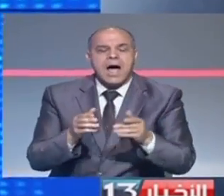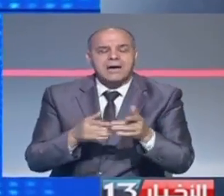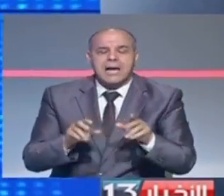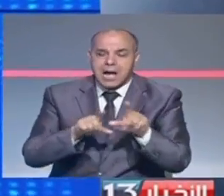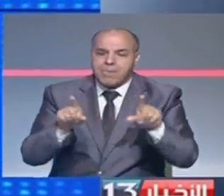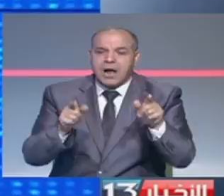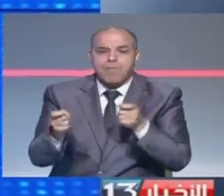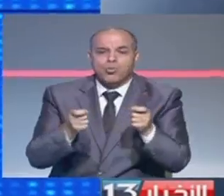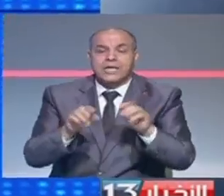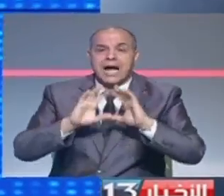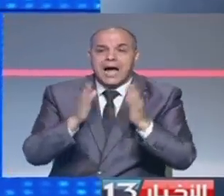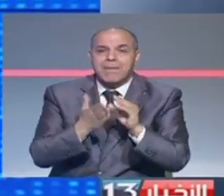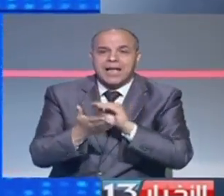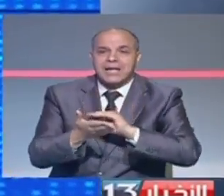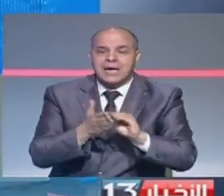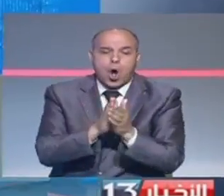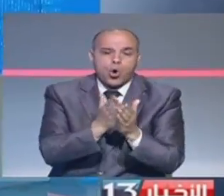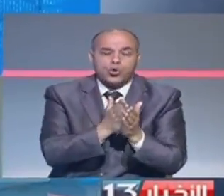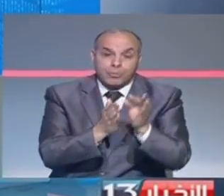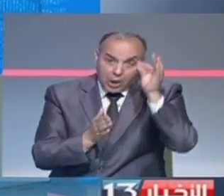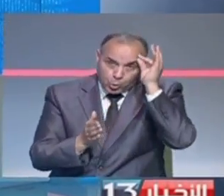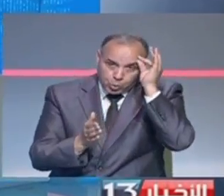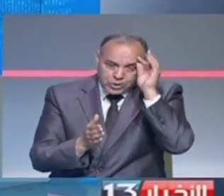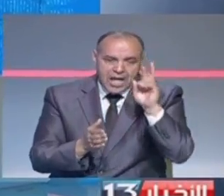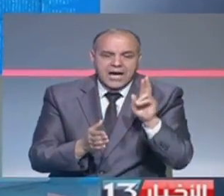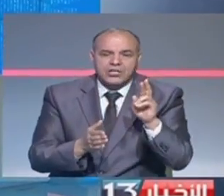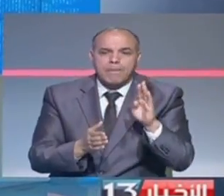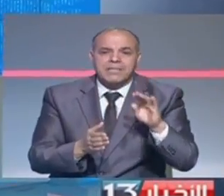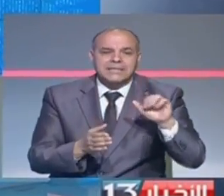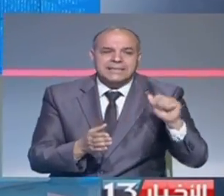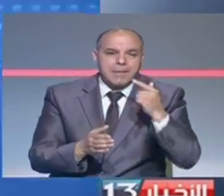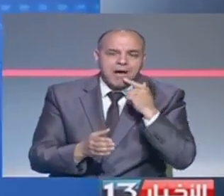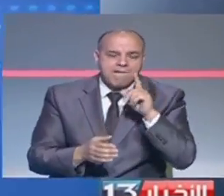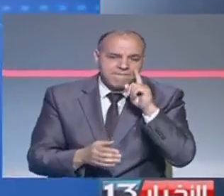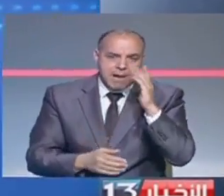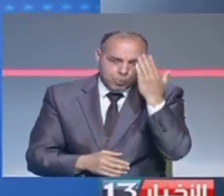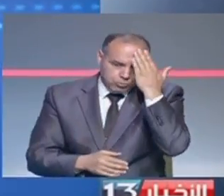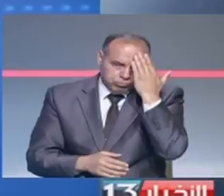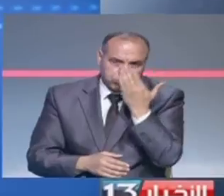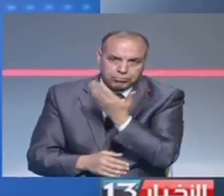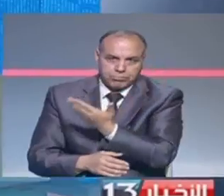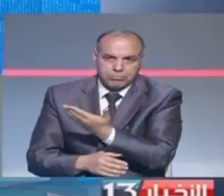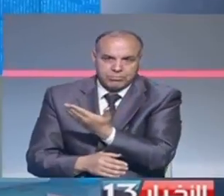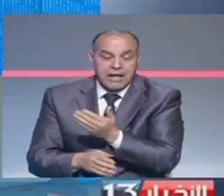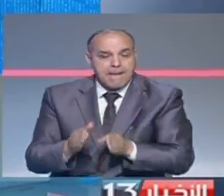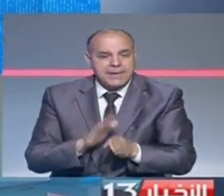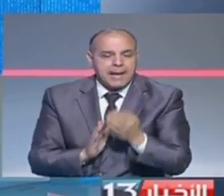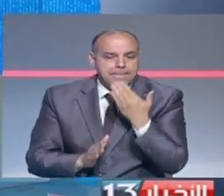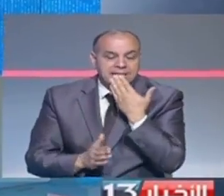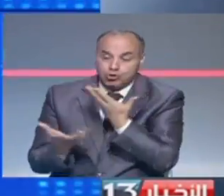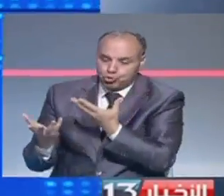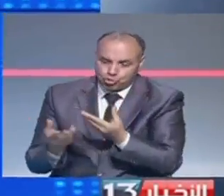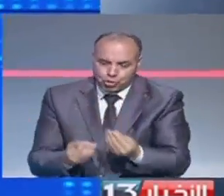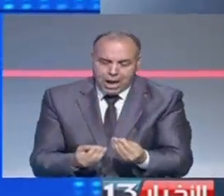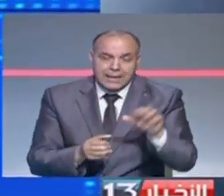المدير العام لدار الكتب الوطنيه رجاء بن سلامه السيده بس لما في البدايه شكرا على قبول